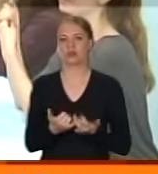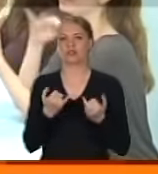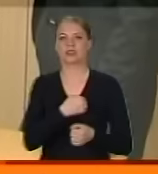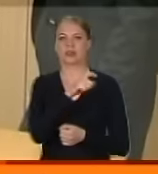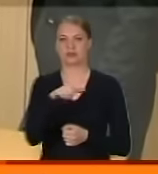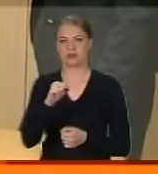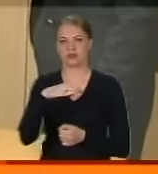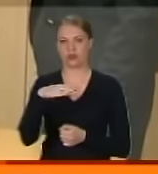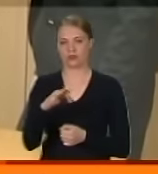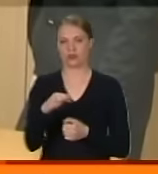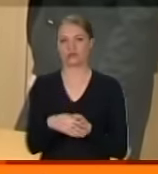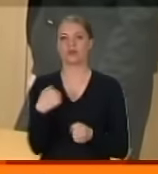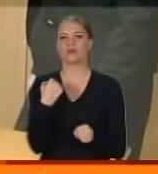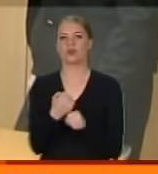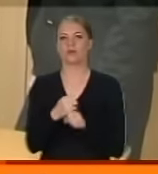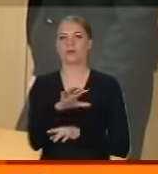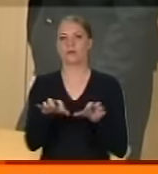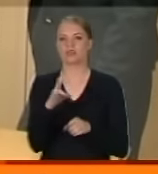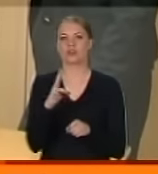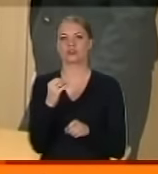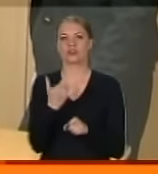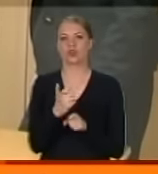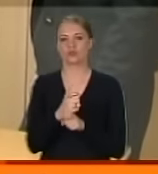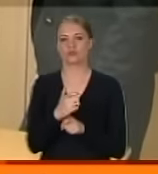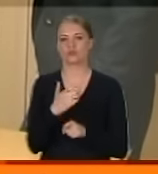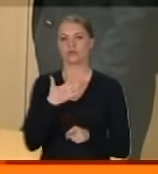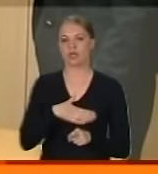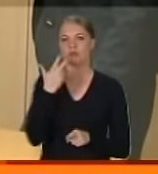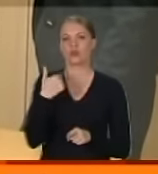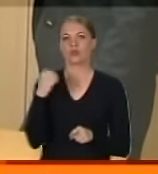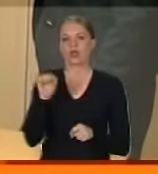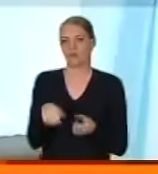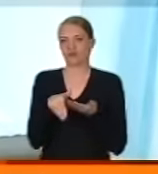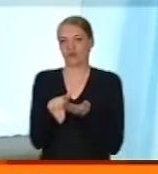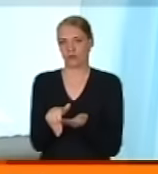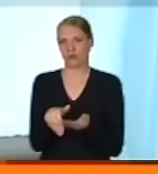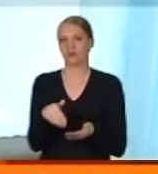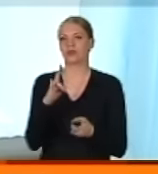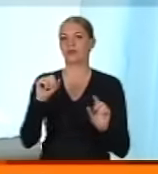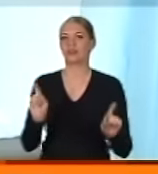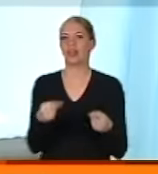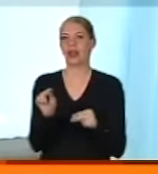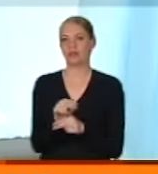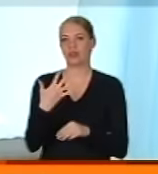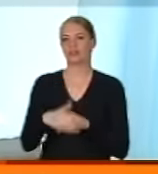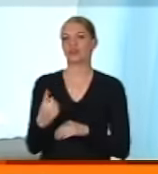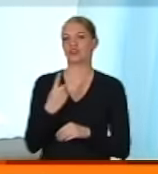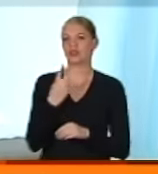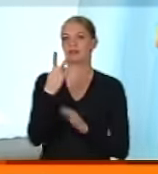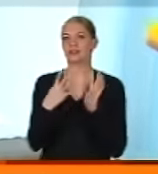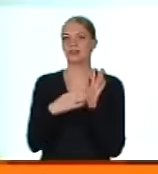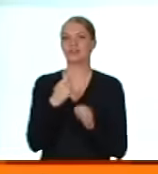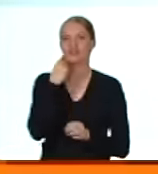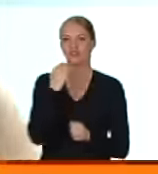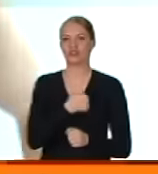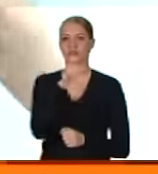бійців АТО. Ми робимо їм масаж, не дуже приємно, коли я можу їм допомогти. На реабілітацію вже чекає